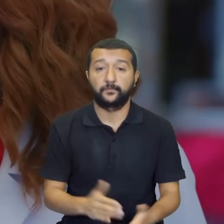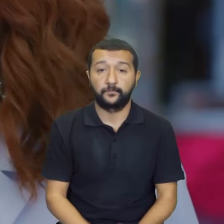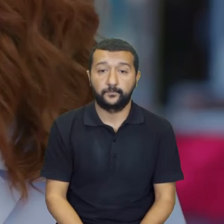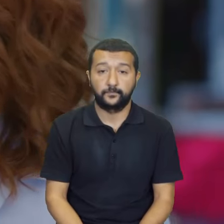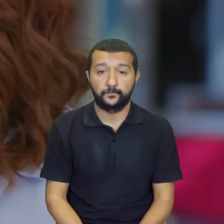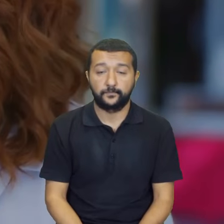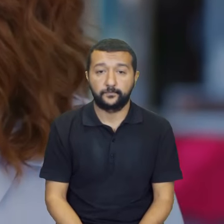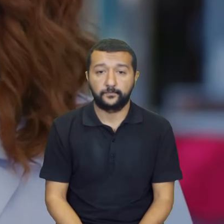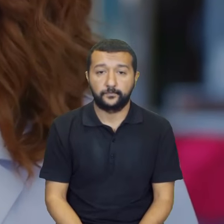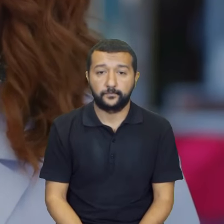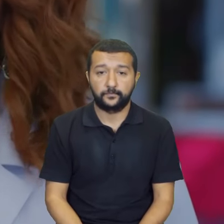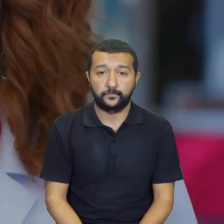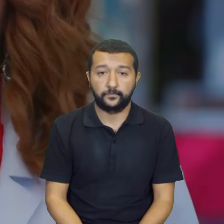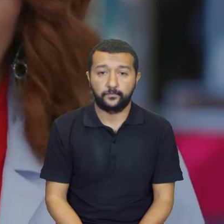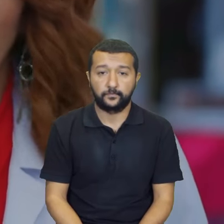arkasından yaklaştı. Ya.